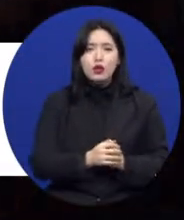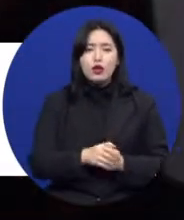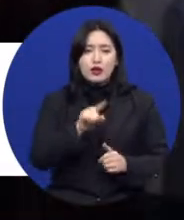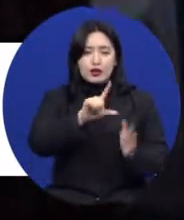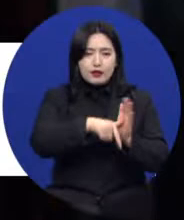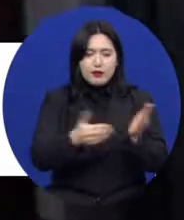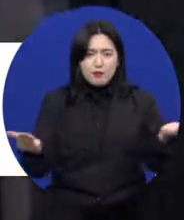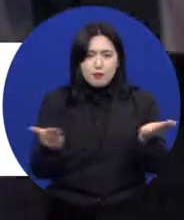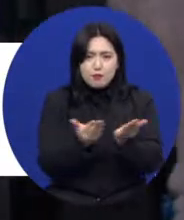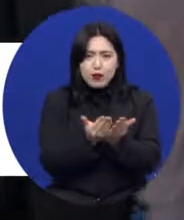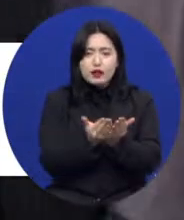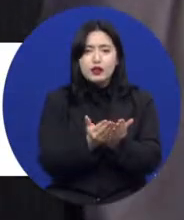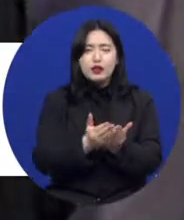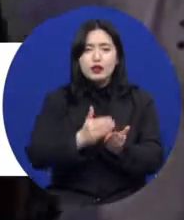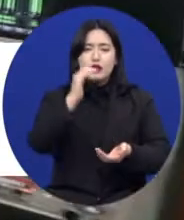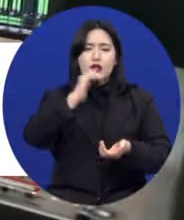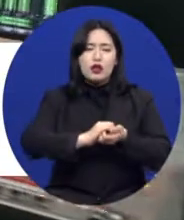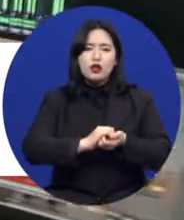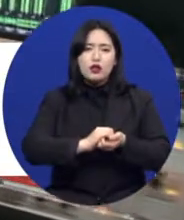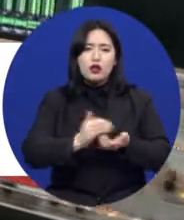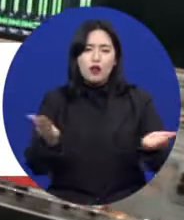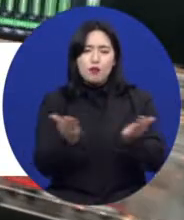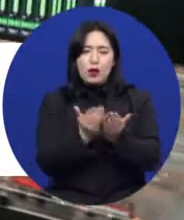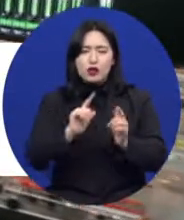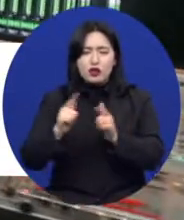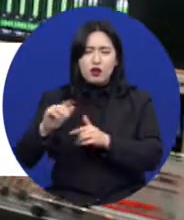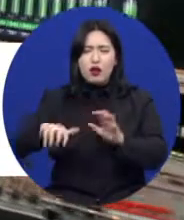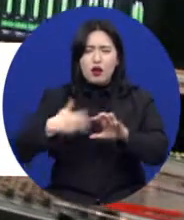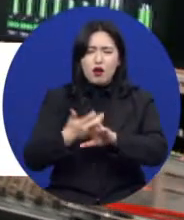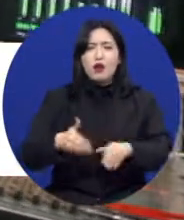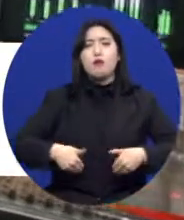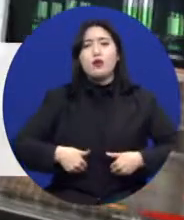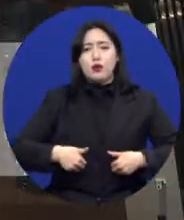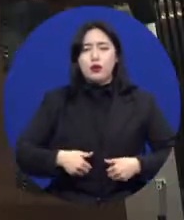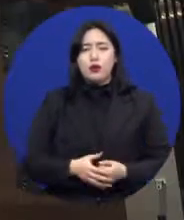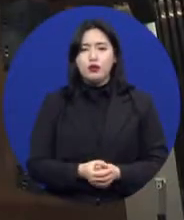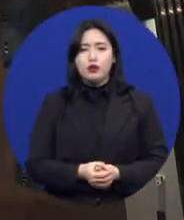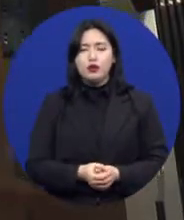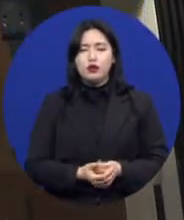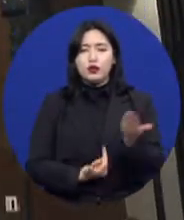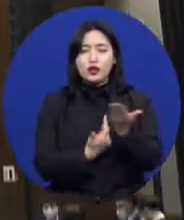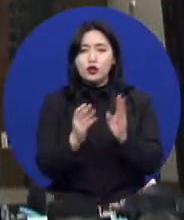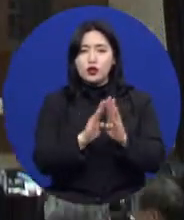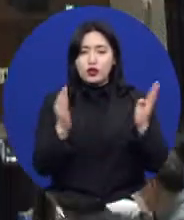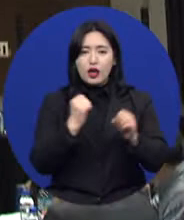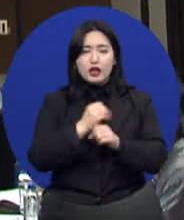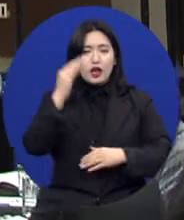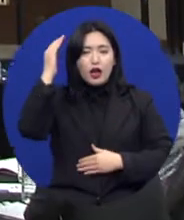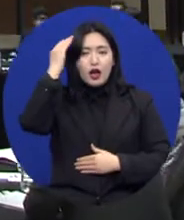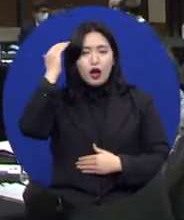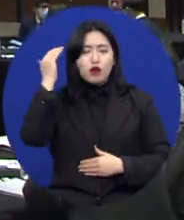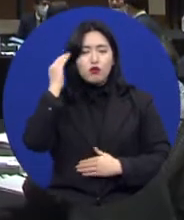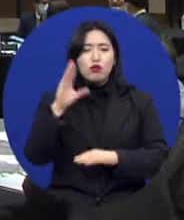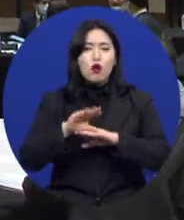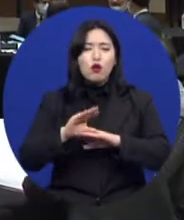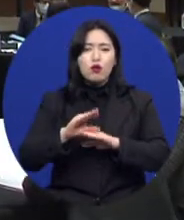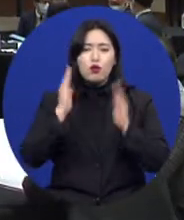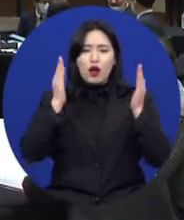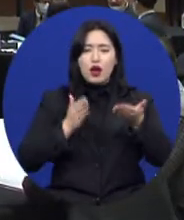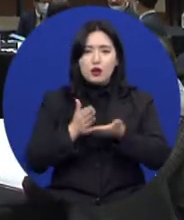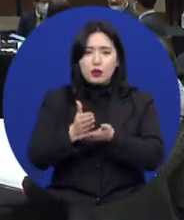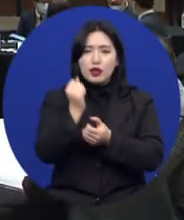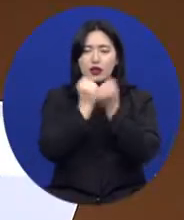시의적절한 방송 규제에 관한 대전환이 있어야 된다라고 생각하고 있습니다. 제주에서 열린 한국언론학회 세미나에서